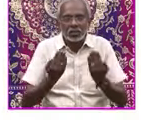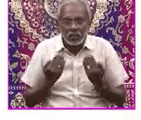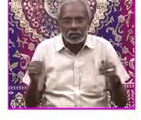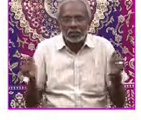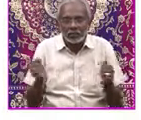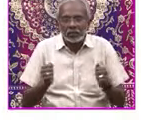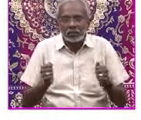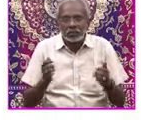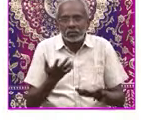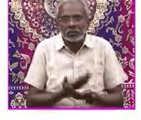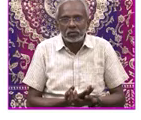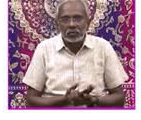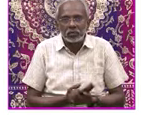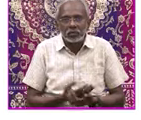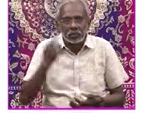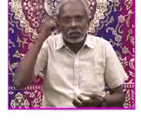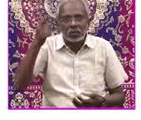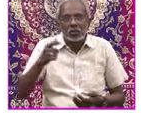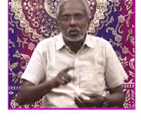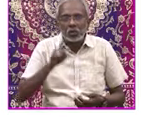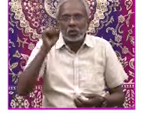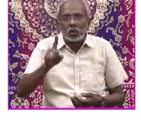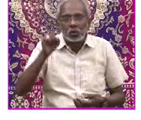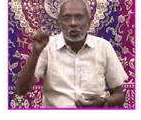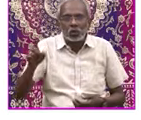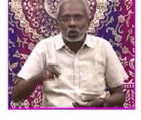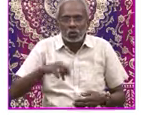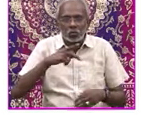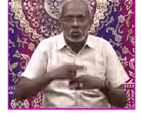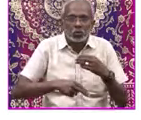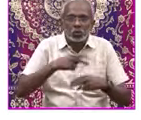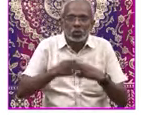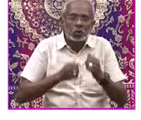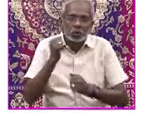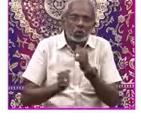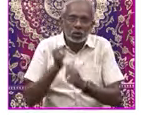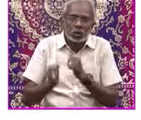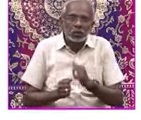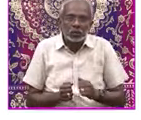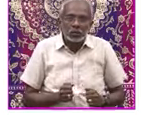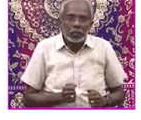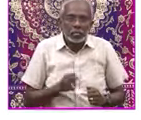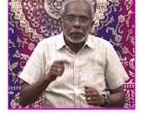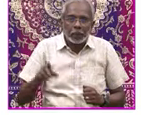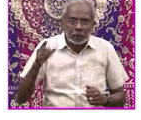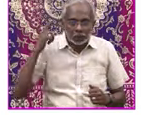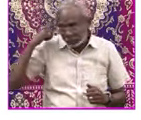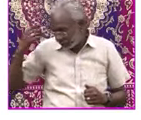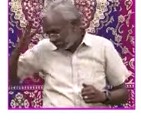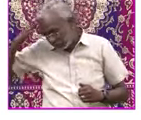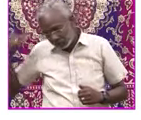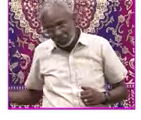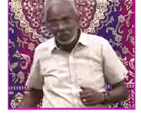வணங்கினர். கலிங்க வீரர்கள் ஒருவரை ஒருவர் முந்திக் கொண்டு ஓடினர். தம் நிழலையும்